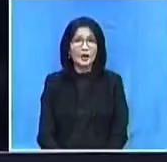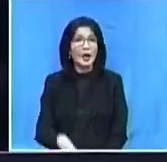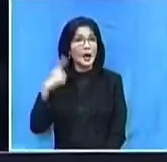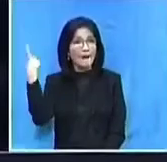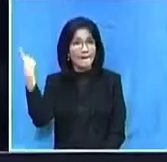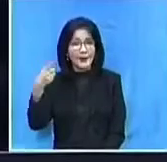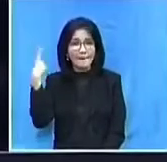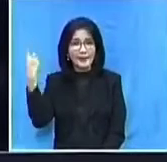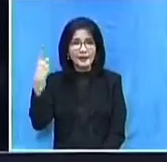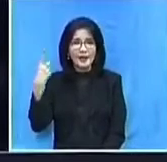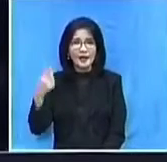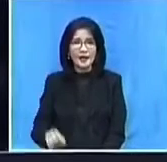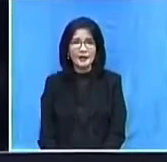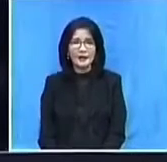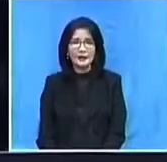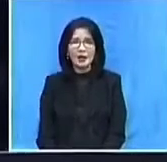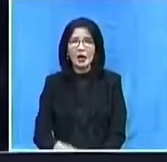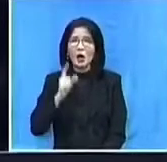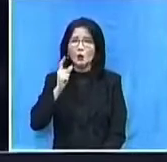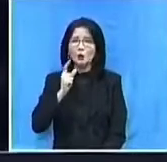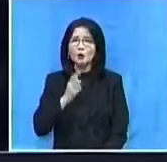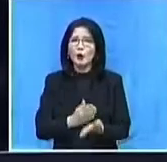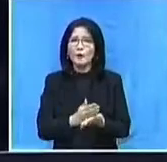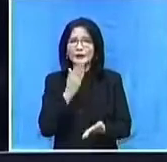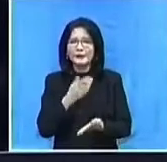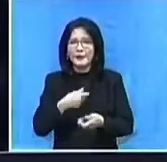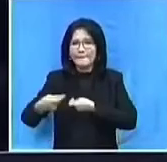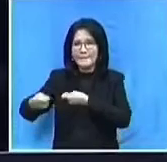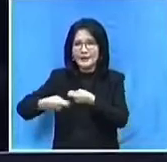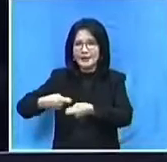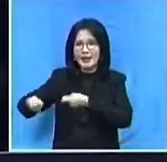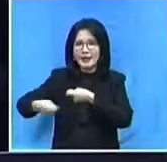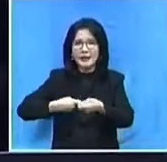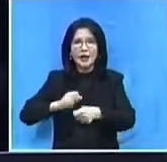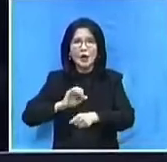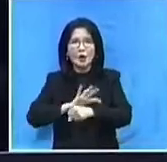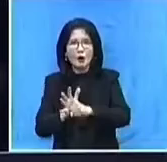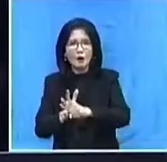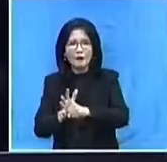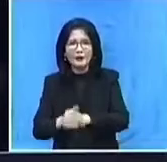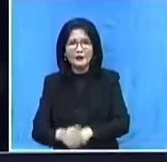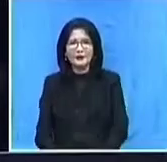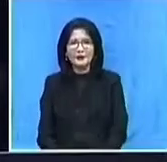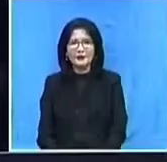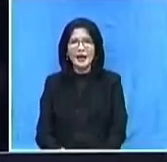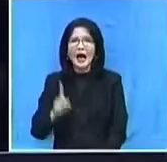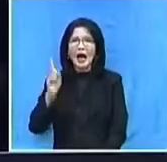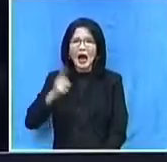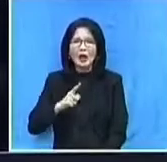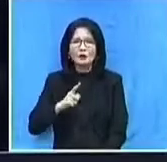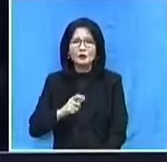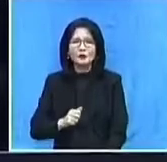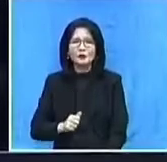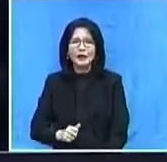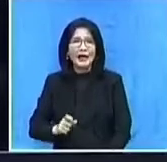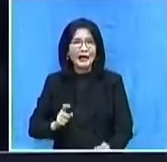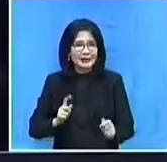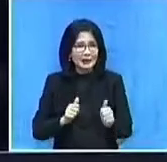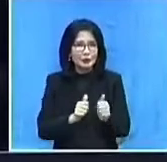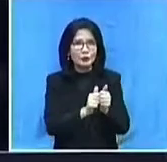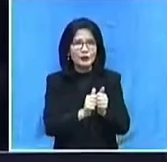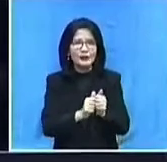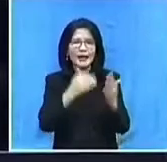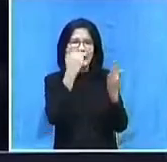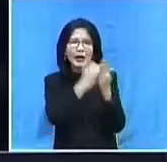Hai pemerintah dalam melaksanakan kebijakan pengendalian covert 19 agar disertai dengan aturan yang